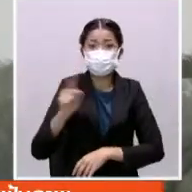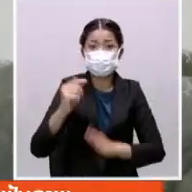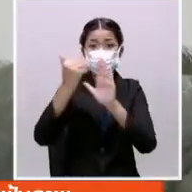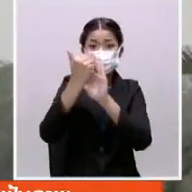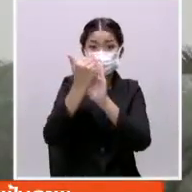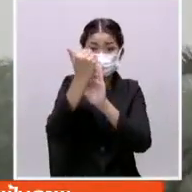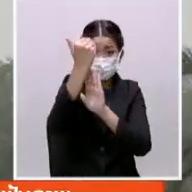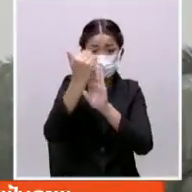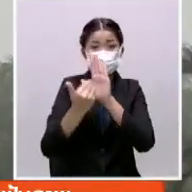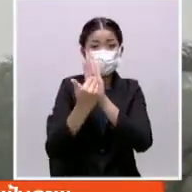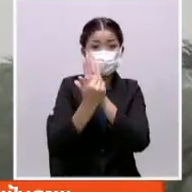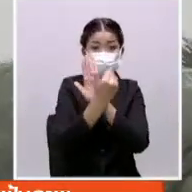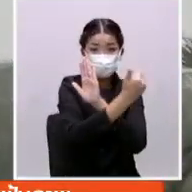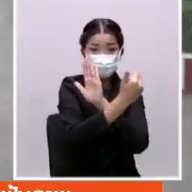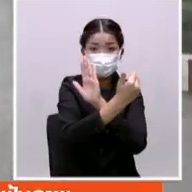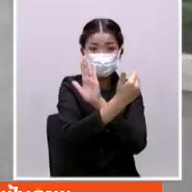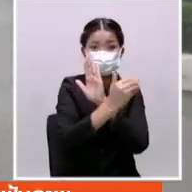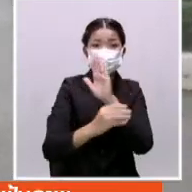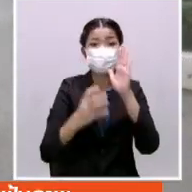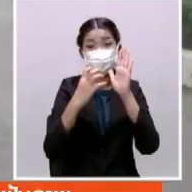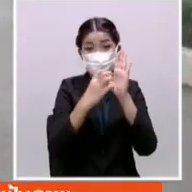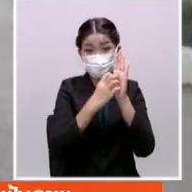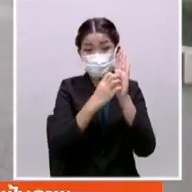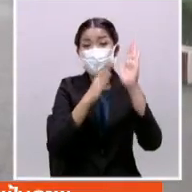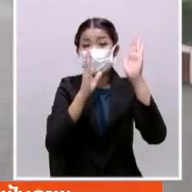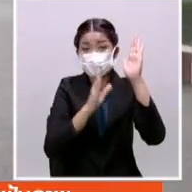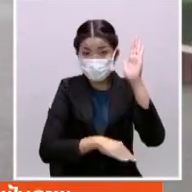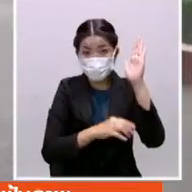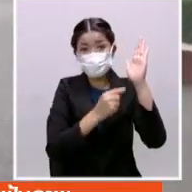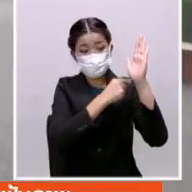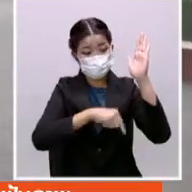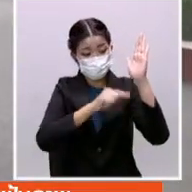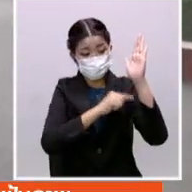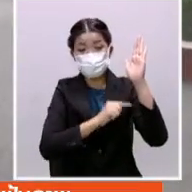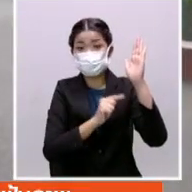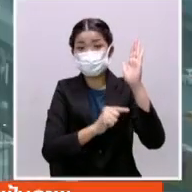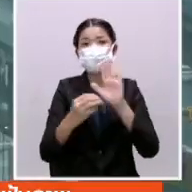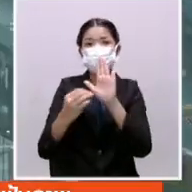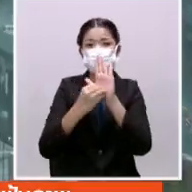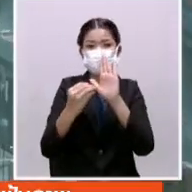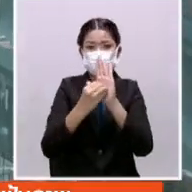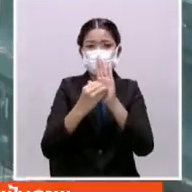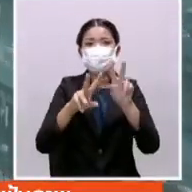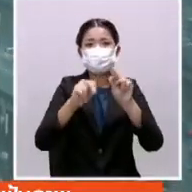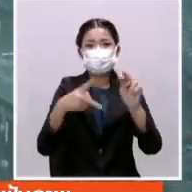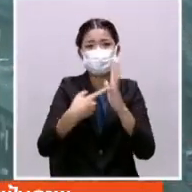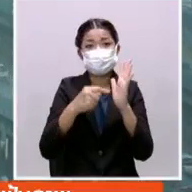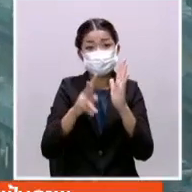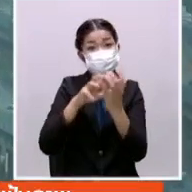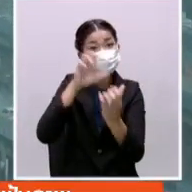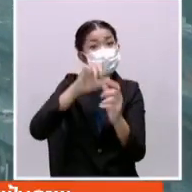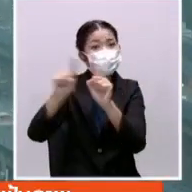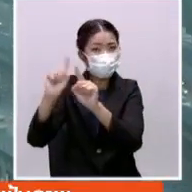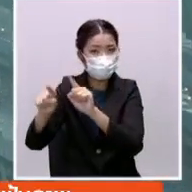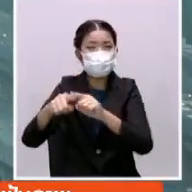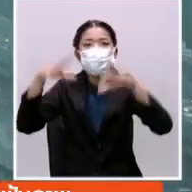ณภาคเหนือภาคตะวันออกเฉียงเหนือภาคกลางภาคใต้ฝั่งตะวันตกรวมทั้งกรุงเทพมหานครและปริมณฑลด้วยนะ